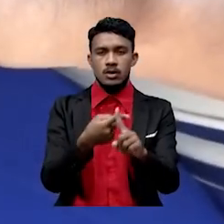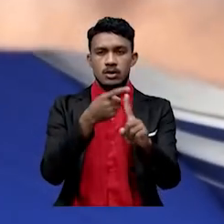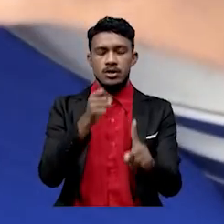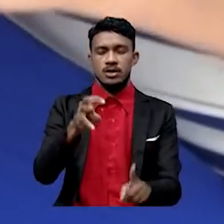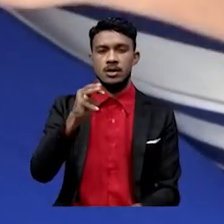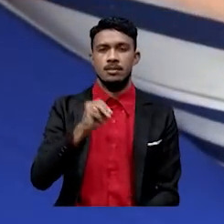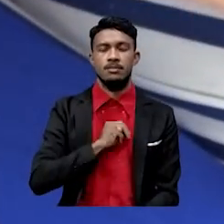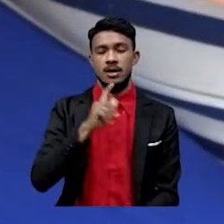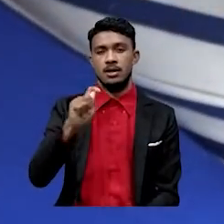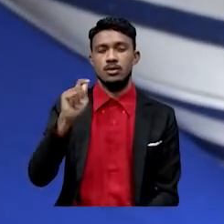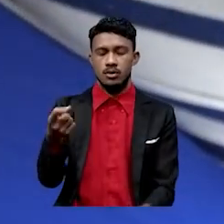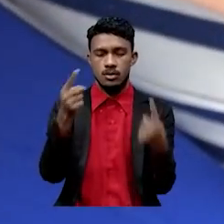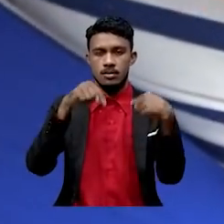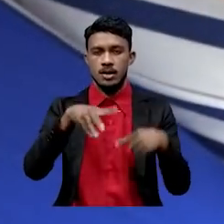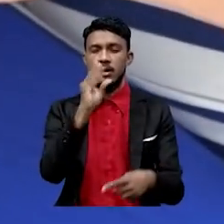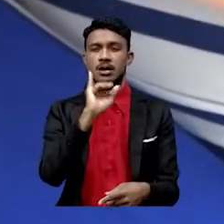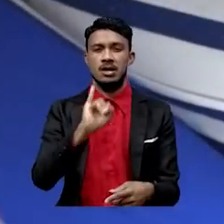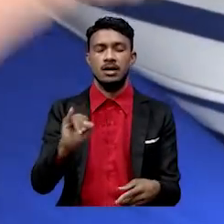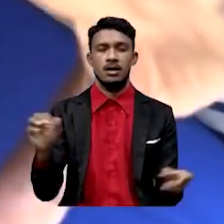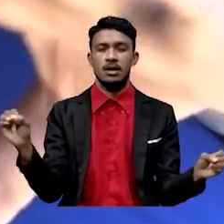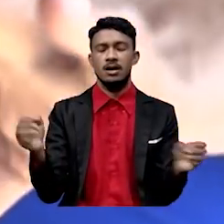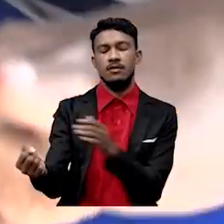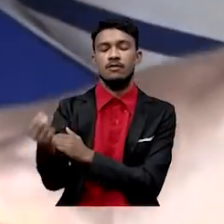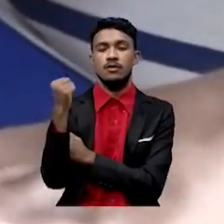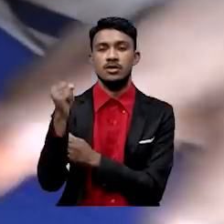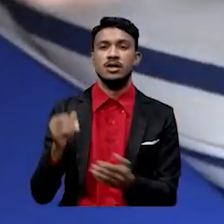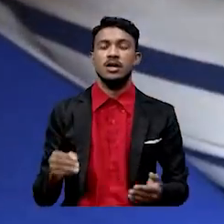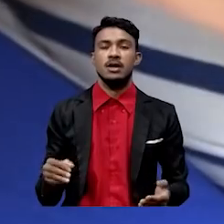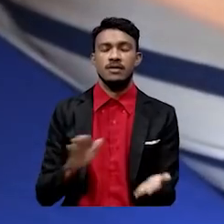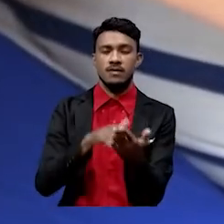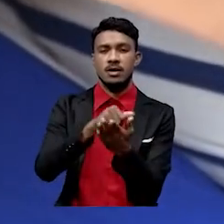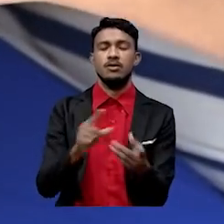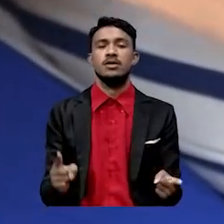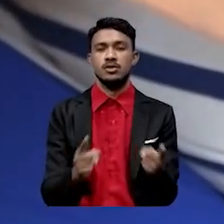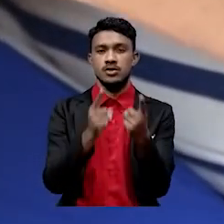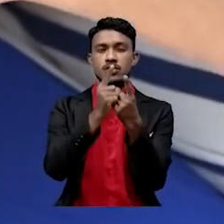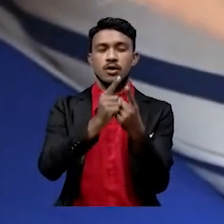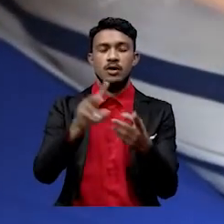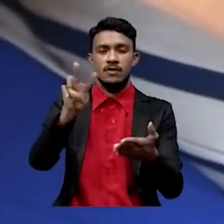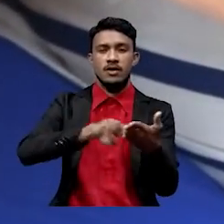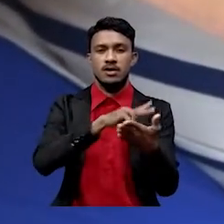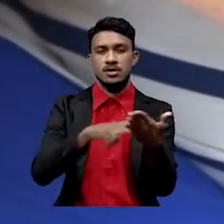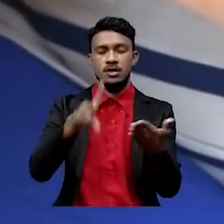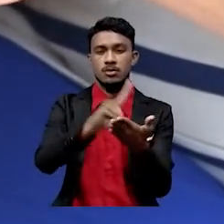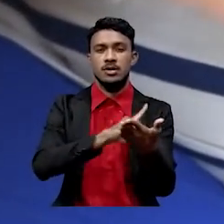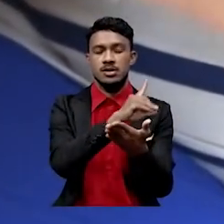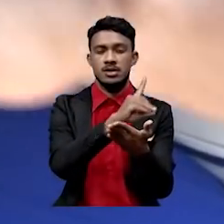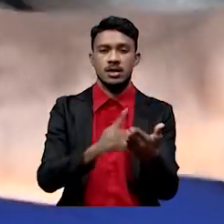violência doméstica, ne benia kabeng halo ha sorunia, no mos problema sira seluk iha